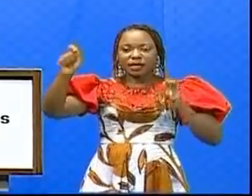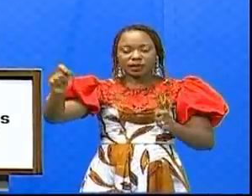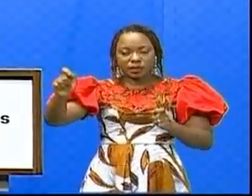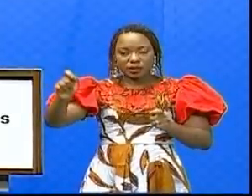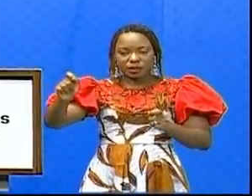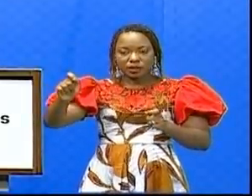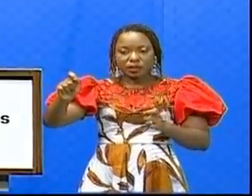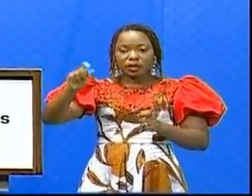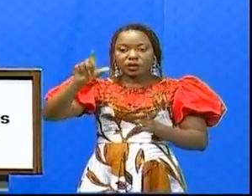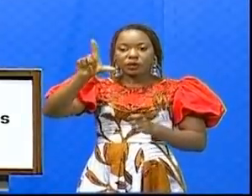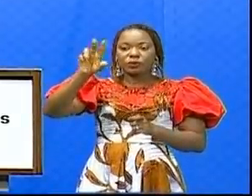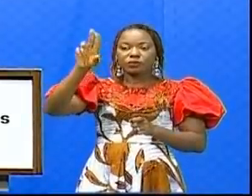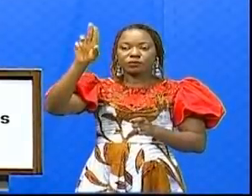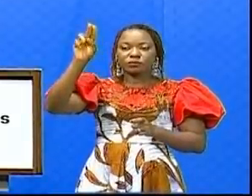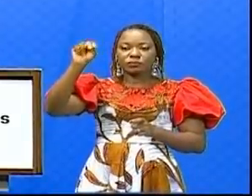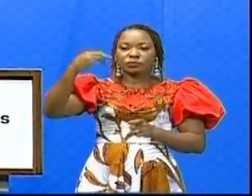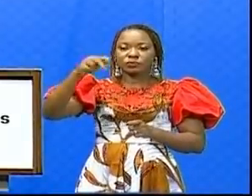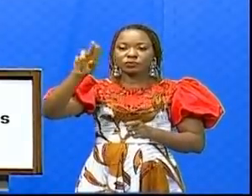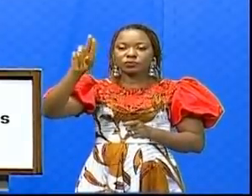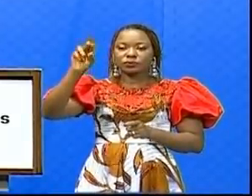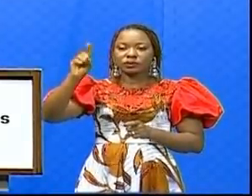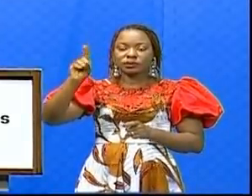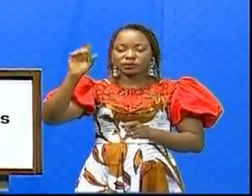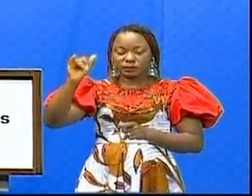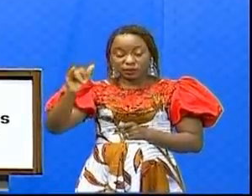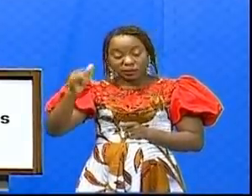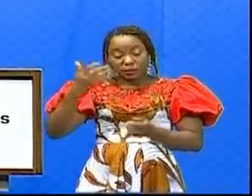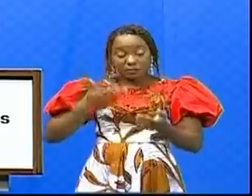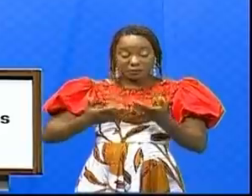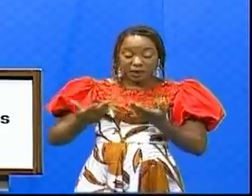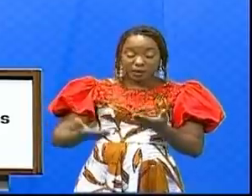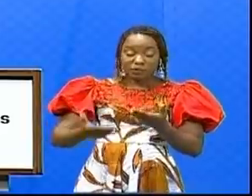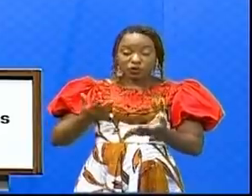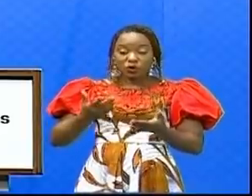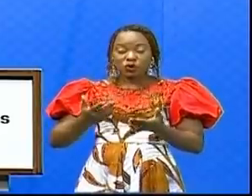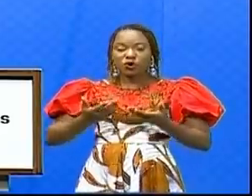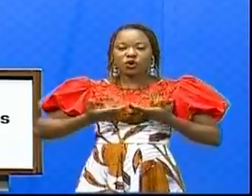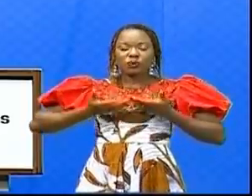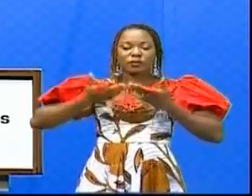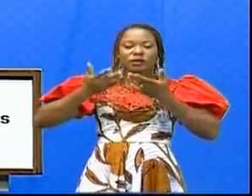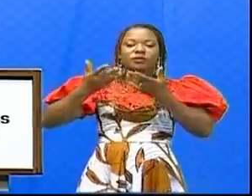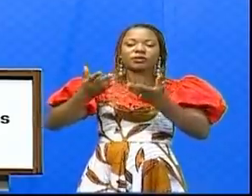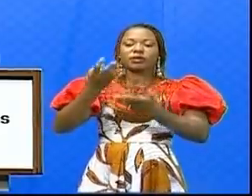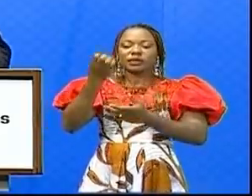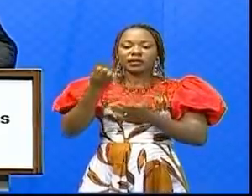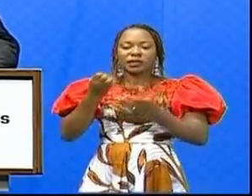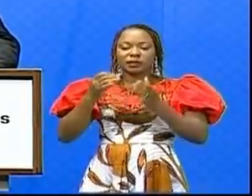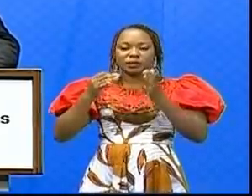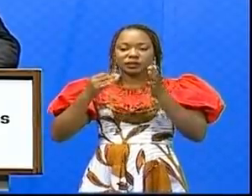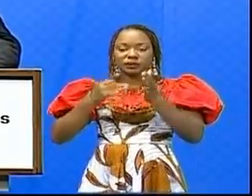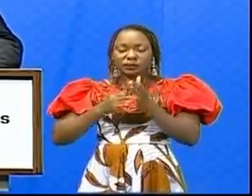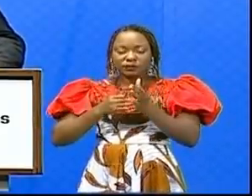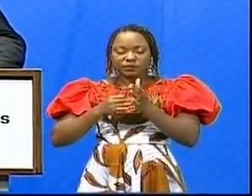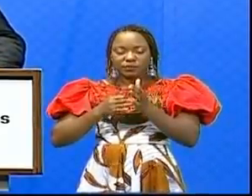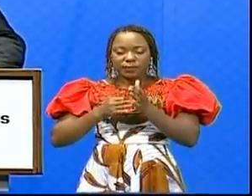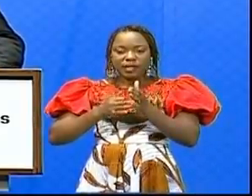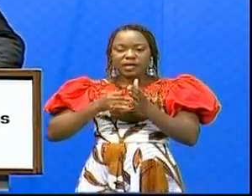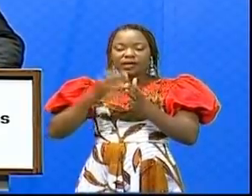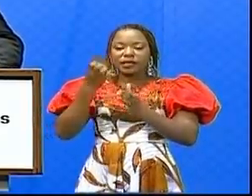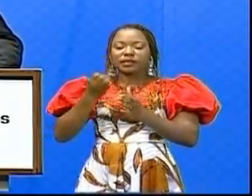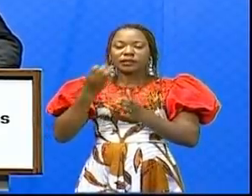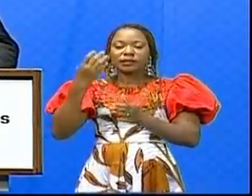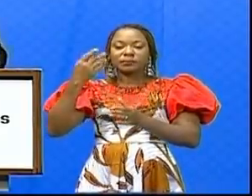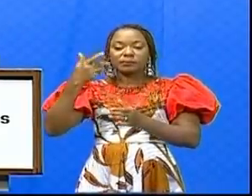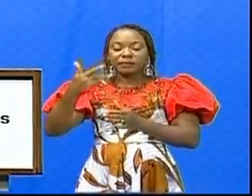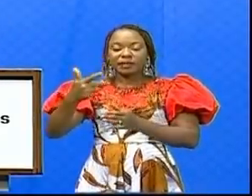de Lungudi. Faisant suite aux recommandations de la 43e réunion du Conseil de ministres est tenue le 4 mars 2022,